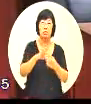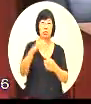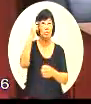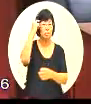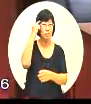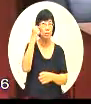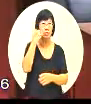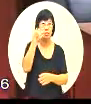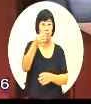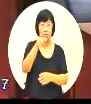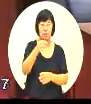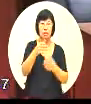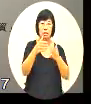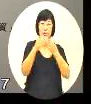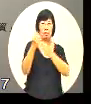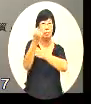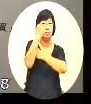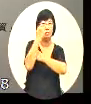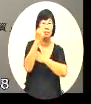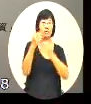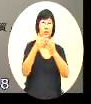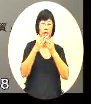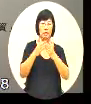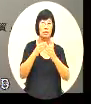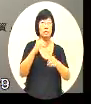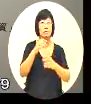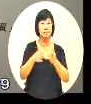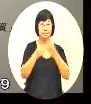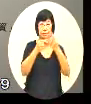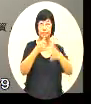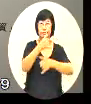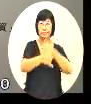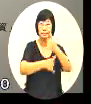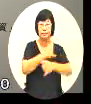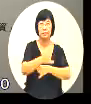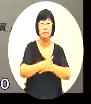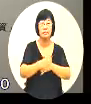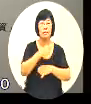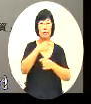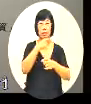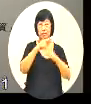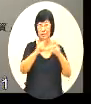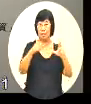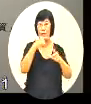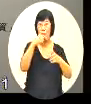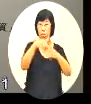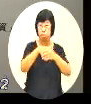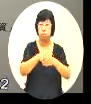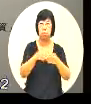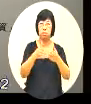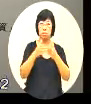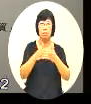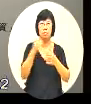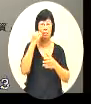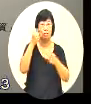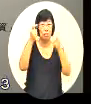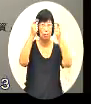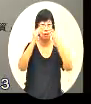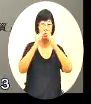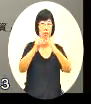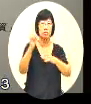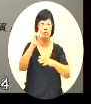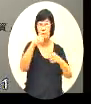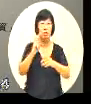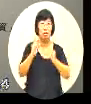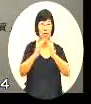该要积极来努力。第三个叫生活的大红包。那我想很多高雄市民也了解目前高雄状况，高房价低薪资